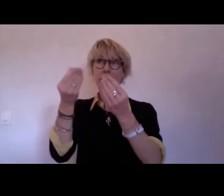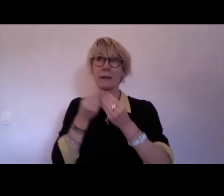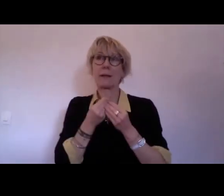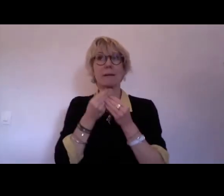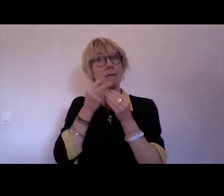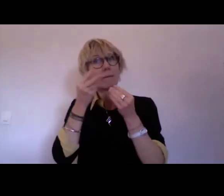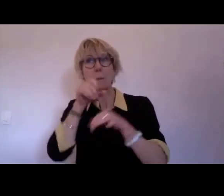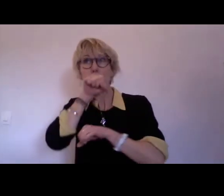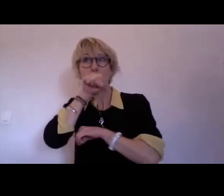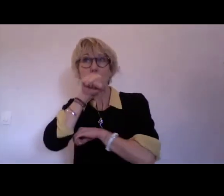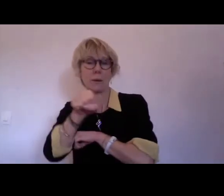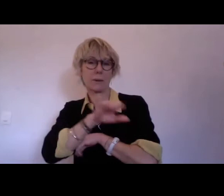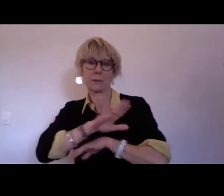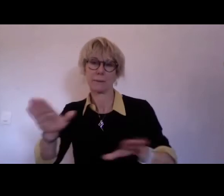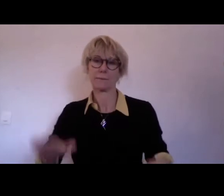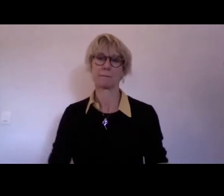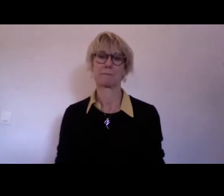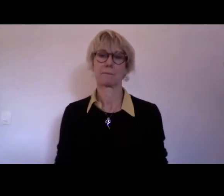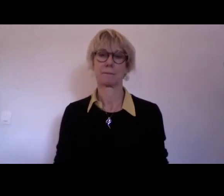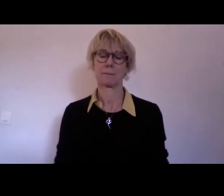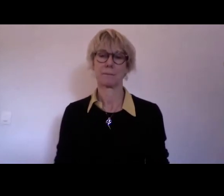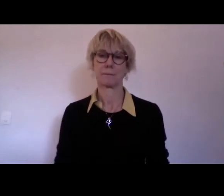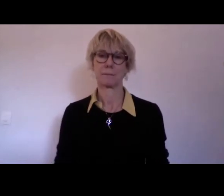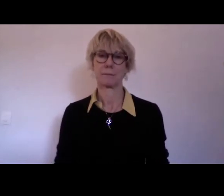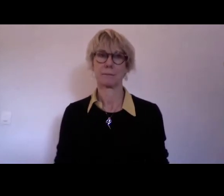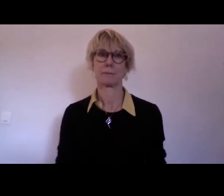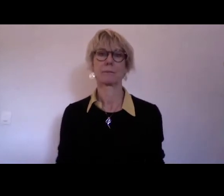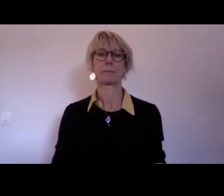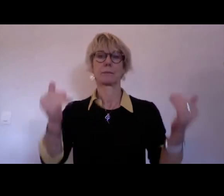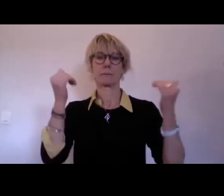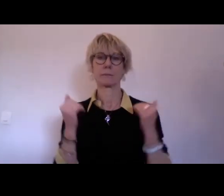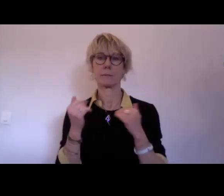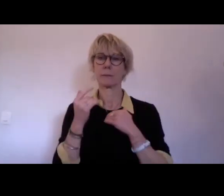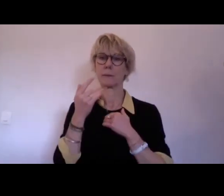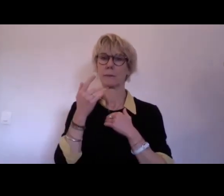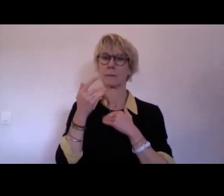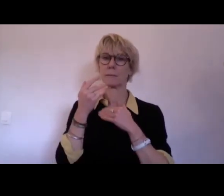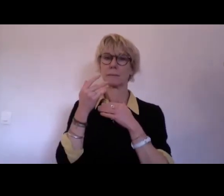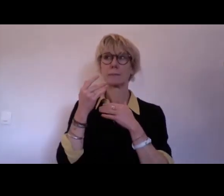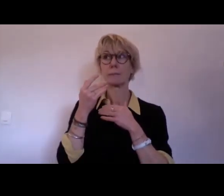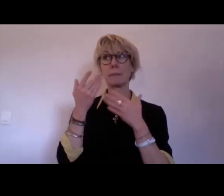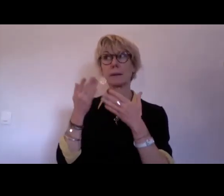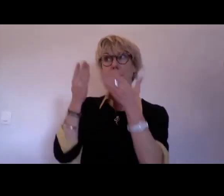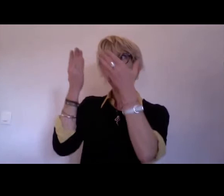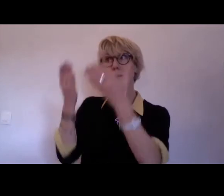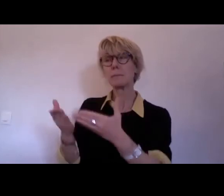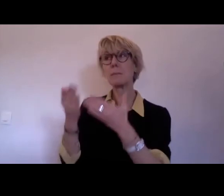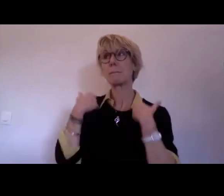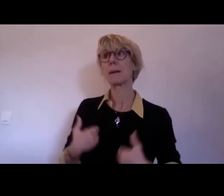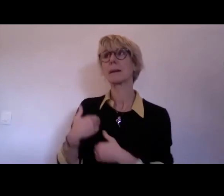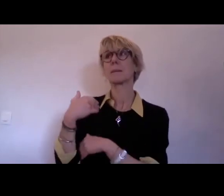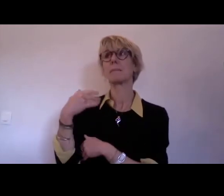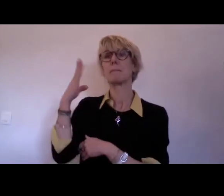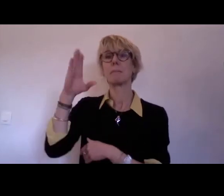Voilà. Merci à vous. Et on va passer la parole à Madame Borzakian, qui vous êtes aidante et vous aussi, vous